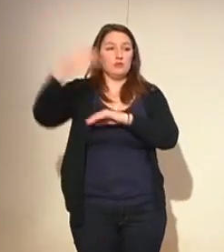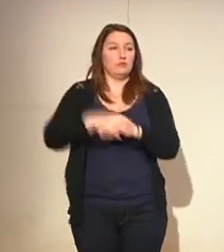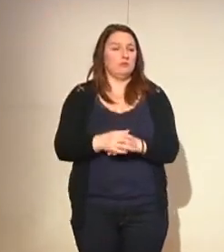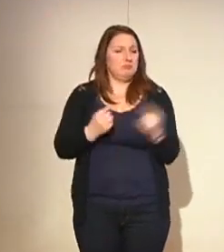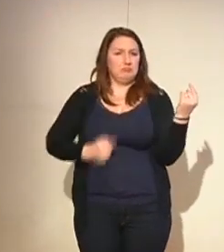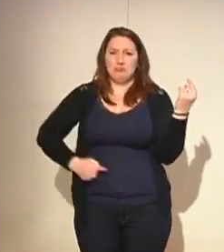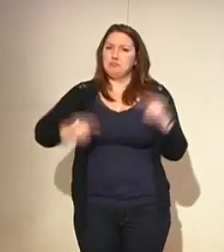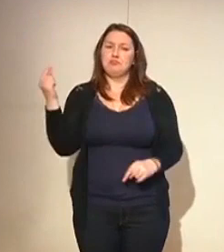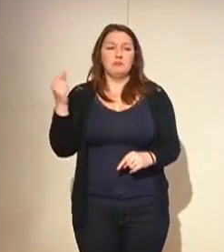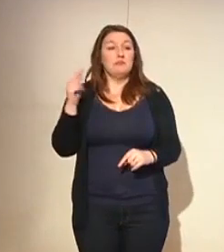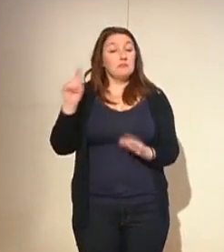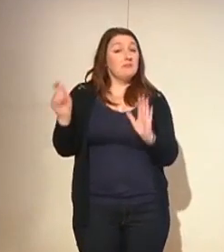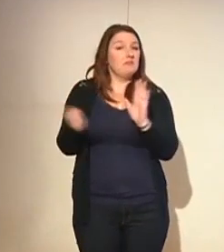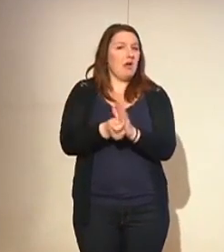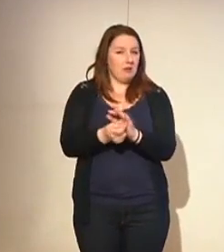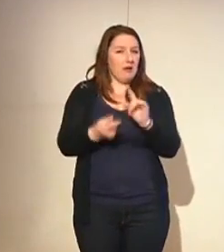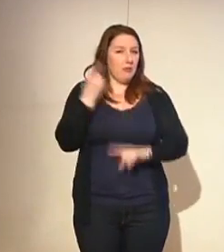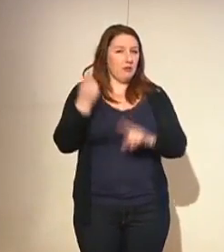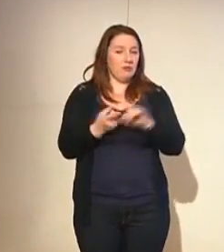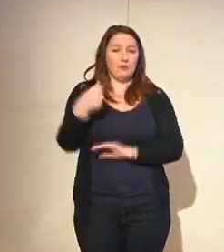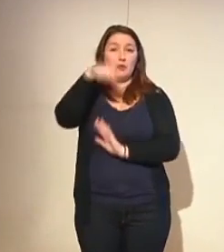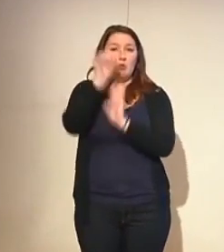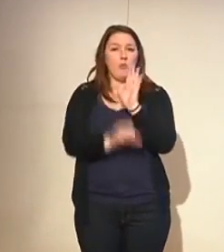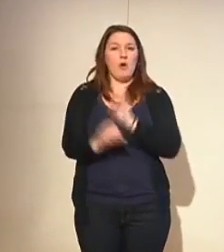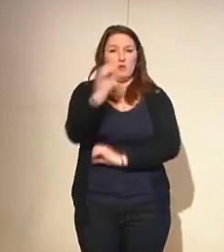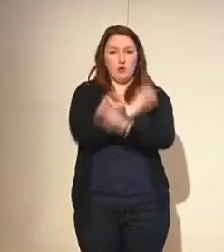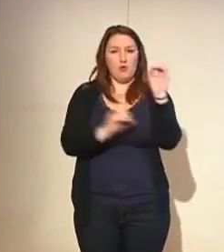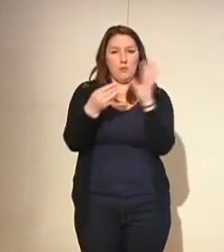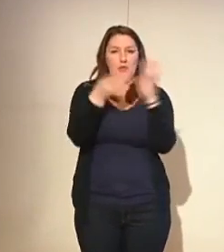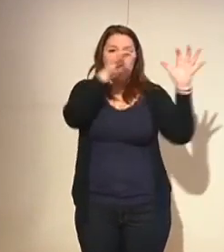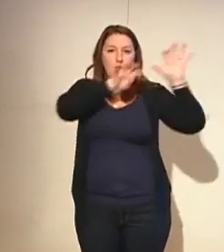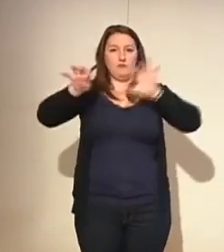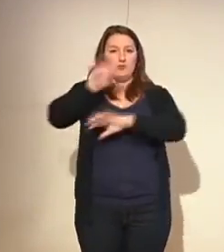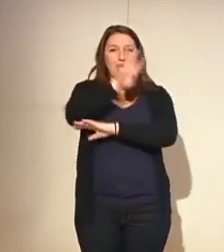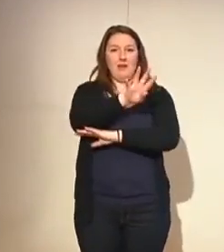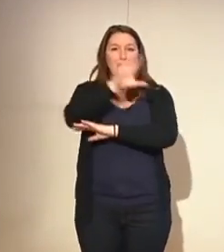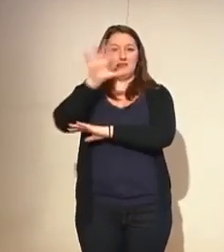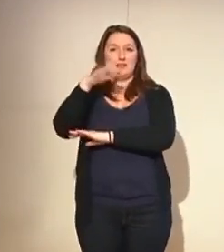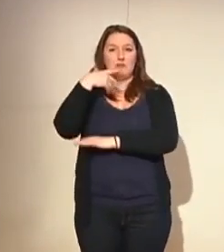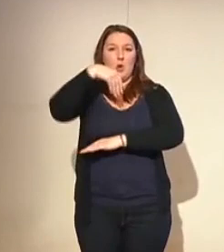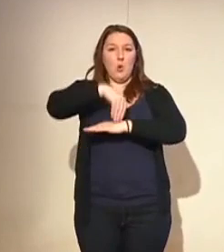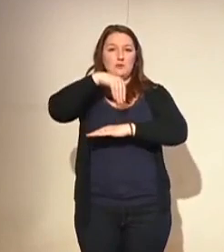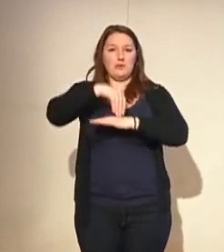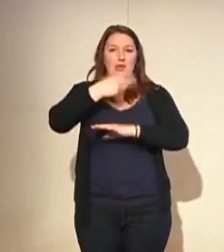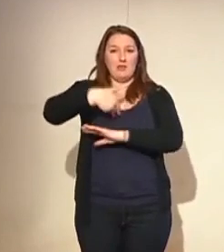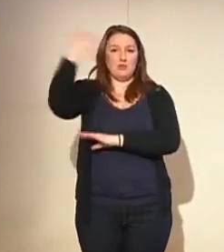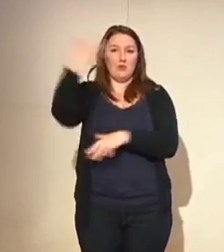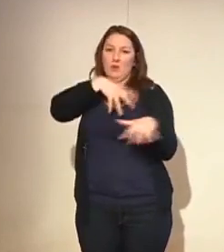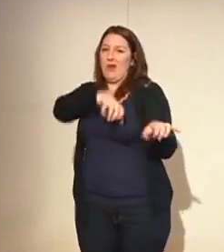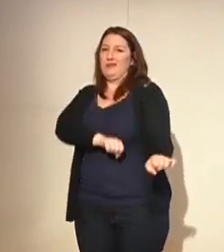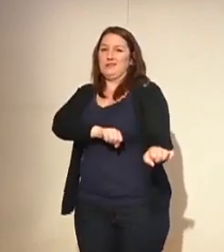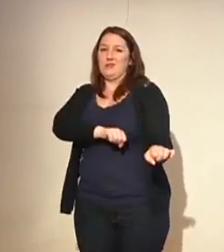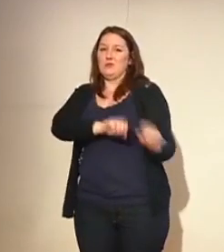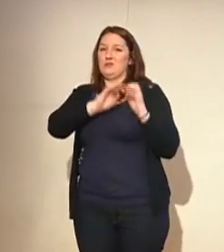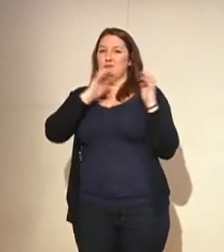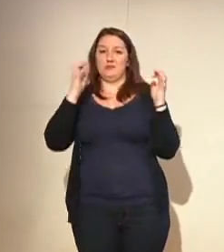quand puisque c'est au mois d'octobre 1945 dans la foulée du programme du Conseil National de la Résistance qui